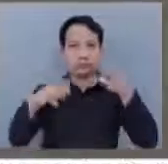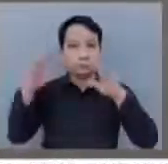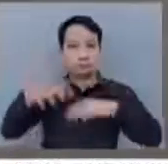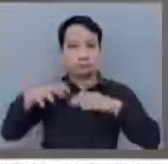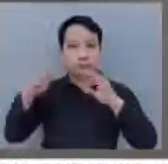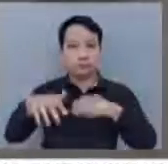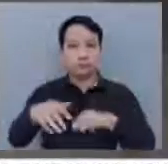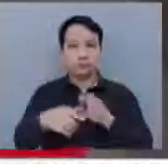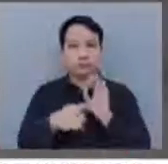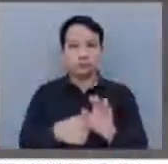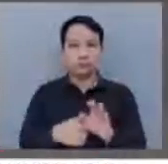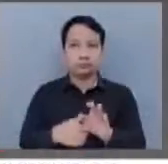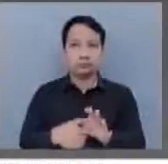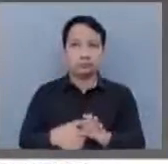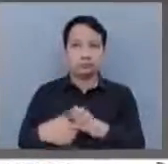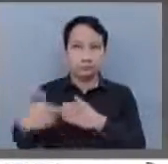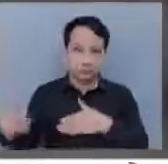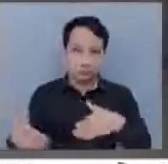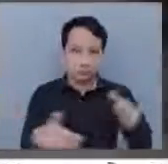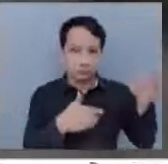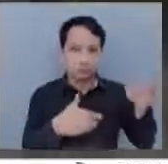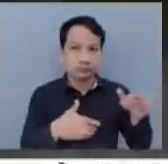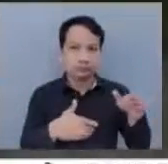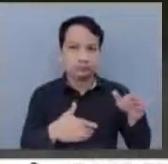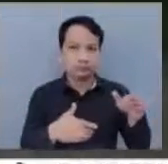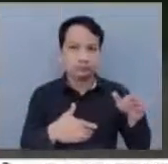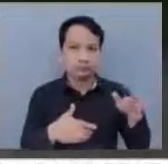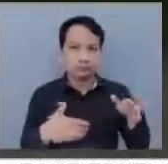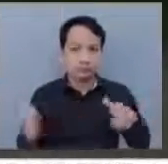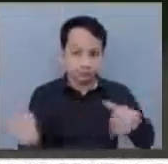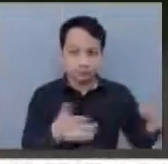ulan, patuloy pa rin siya sa pagsasaayos ng daloy ng trapiko